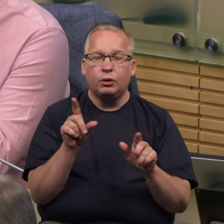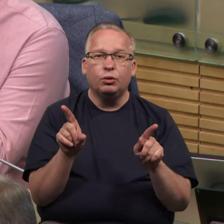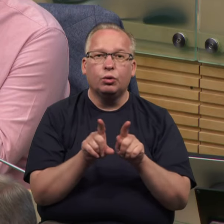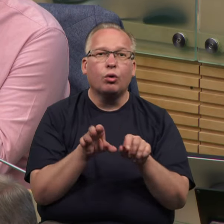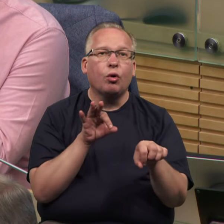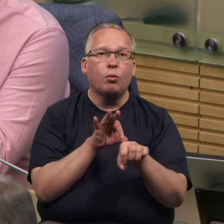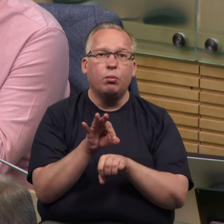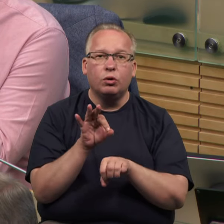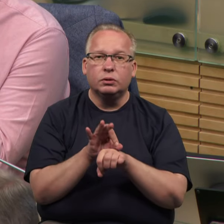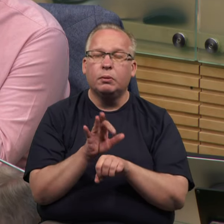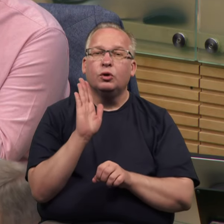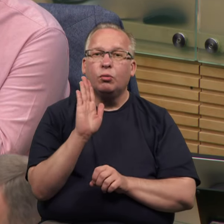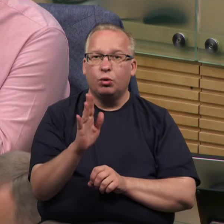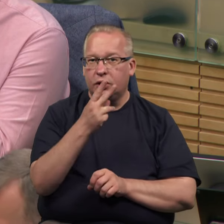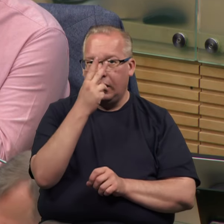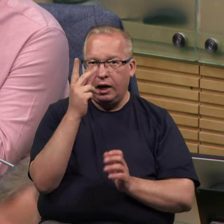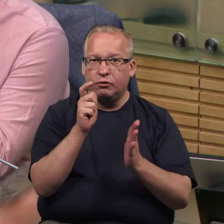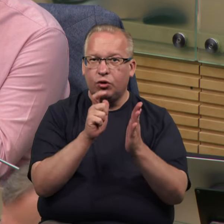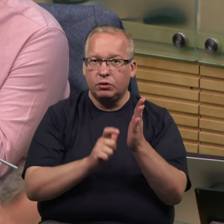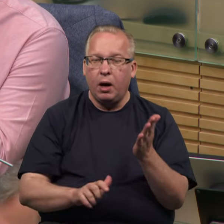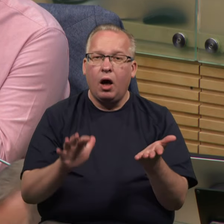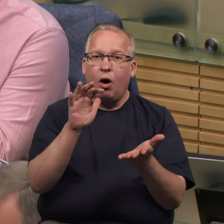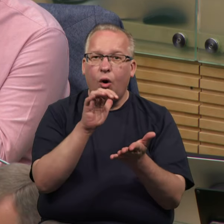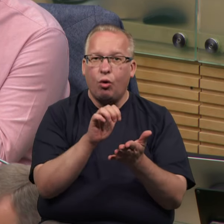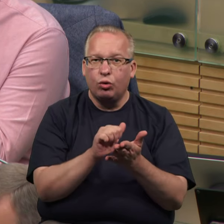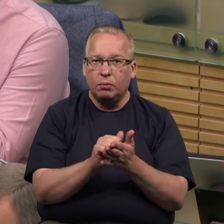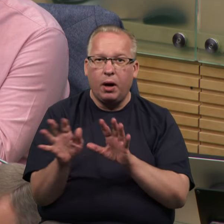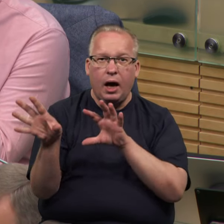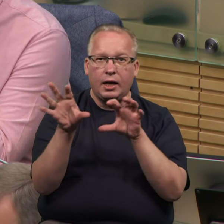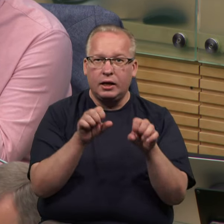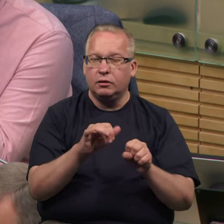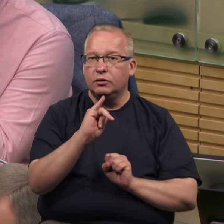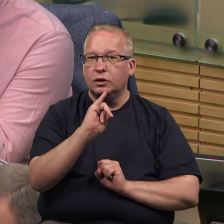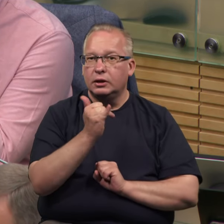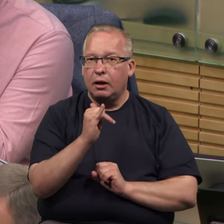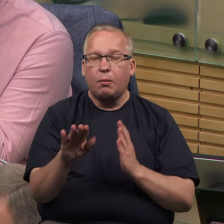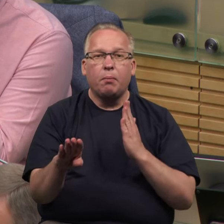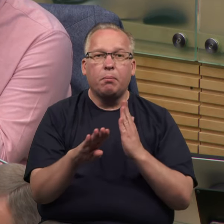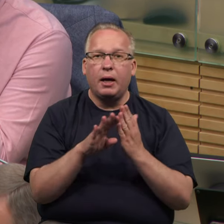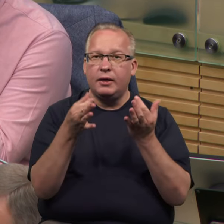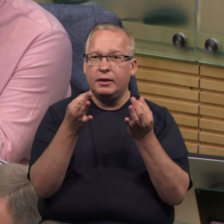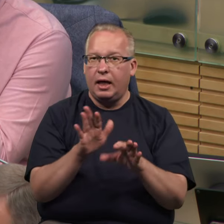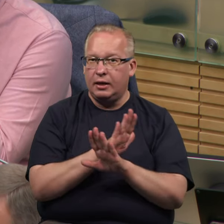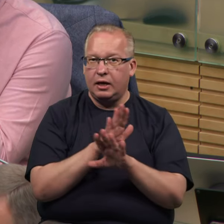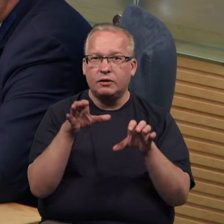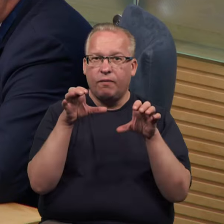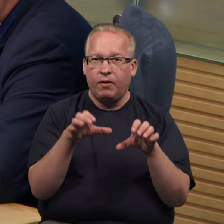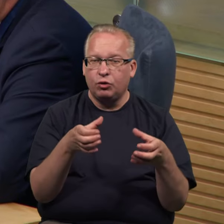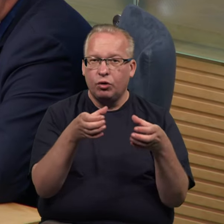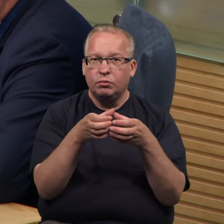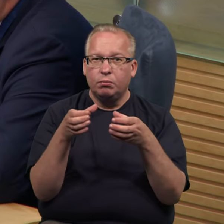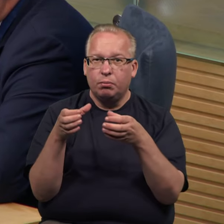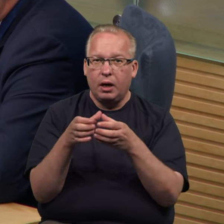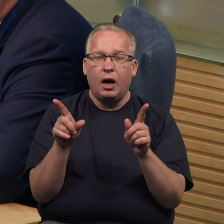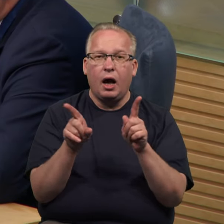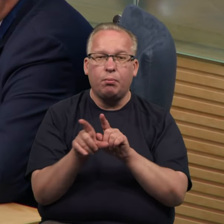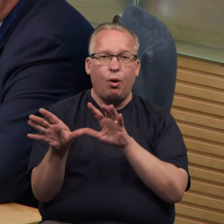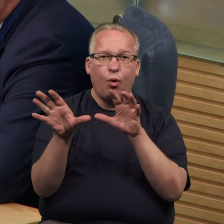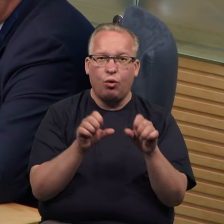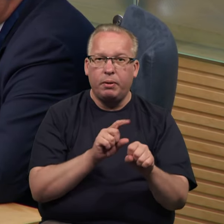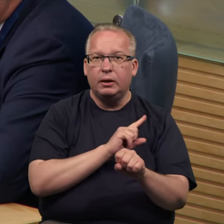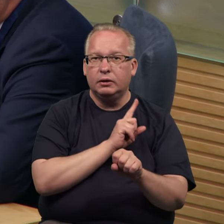ar aneksijos sąlygomis padės neteisėtos valdžios struktūroms įtvirtinti okupaciją ar aneksiją, slopinti Lietuvos